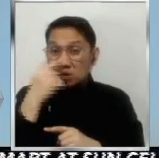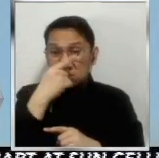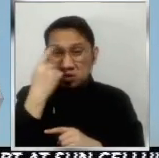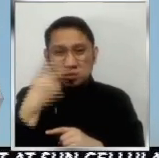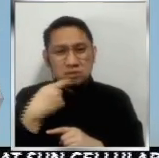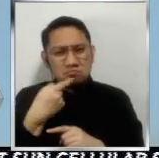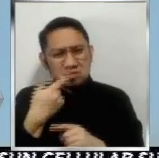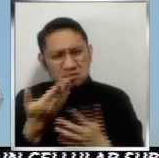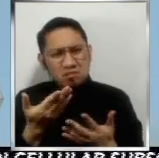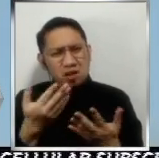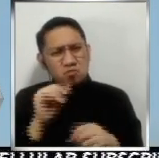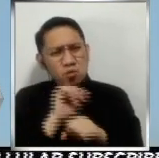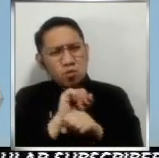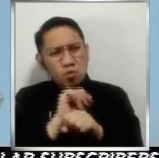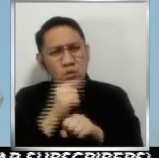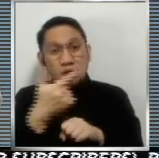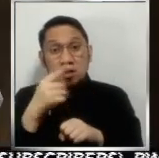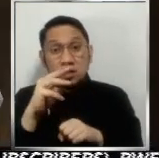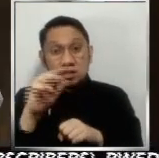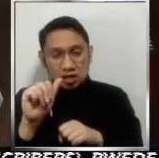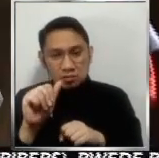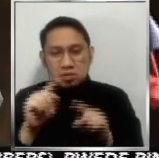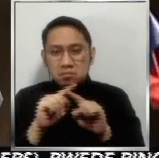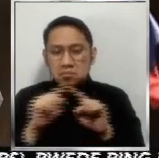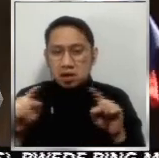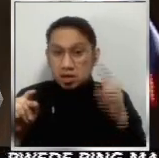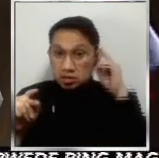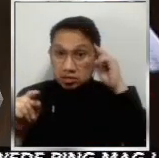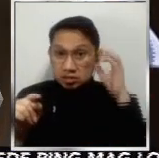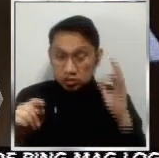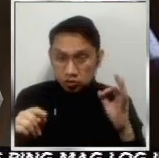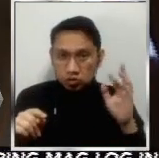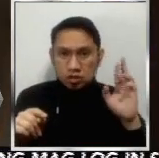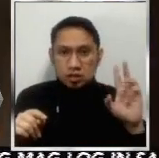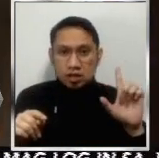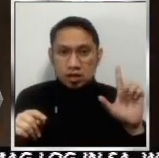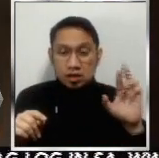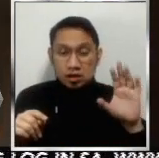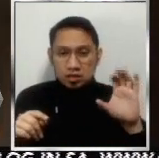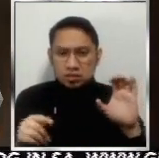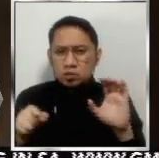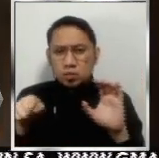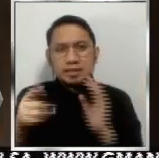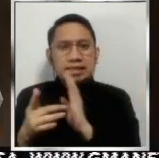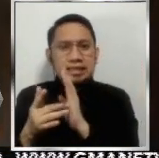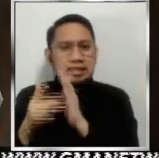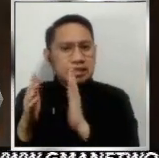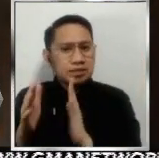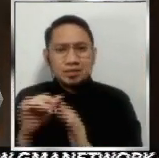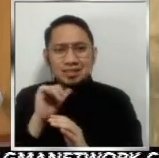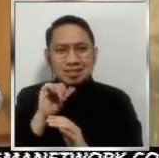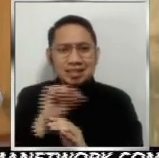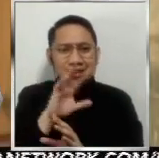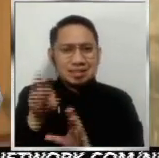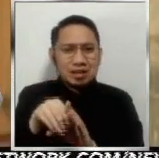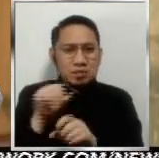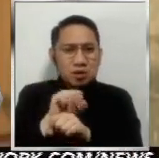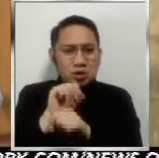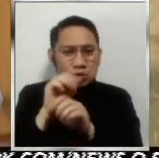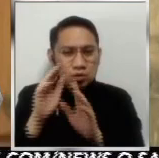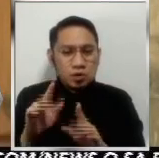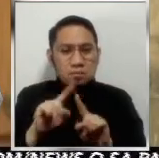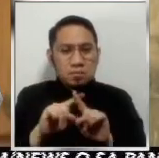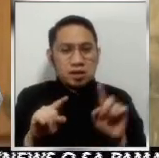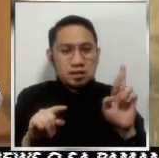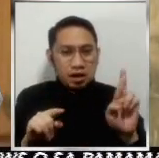GMA. Pero base sa desisyon ng NLRC, ang mga technician ay hindi empleyado ng GMA kundi ng RGMA.